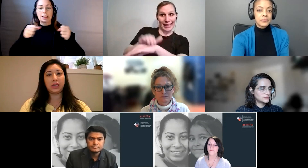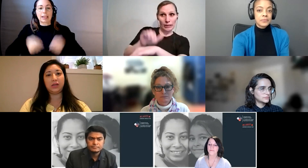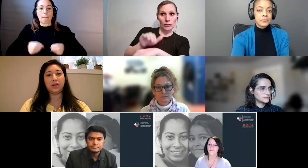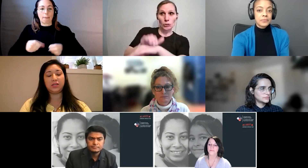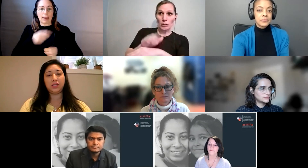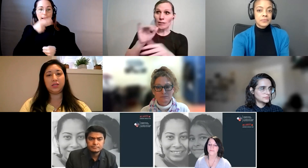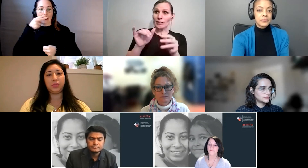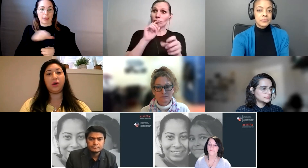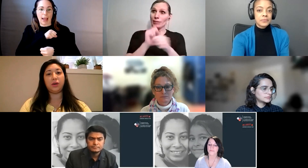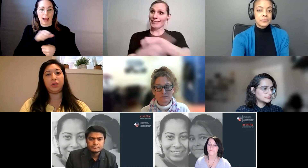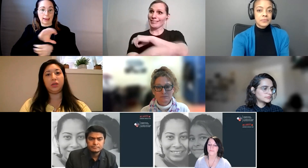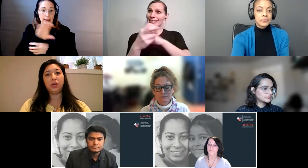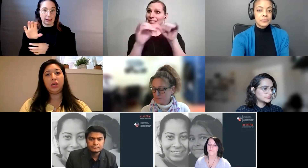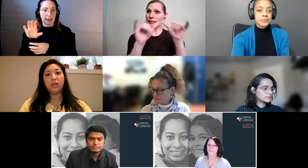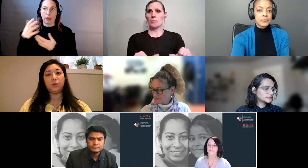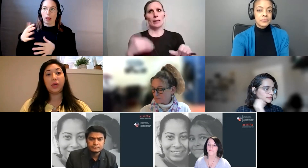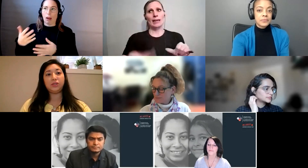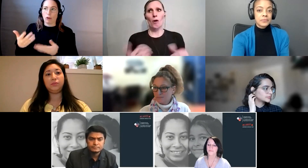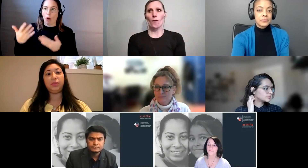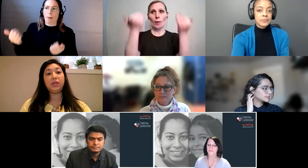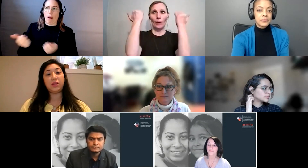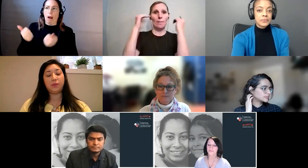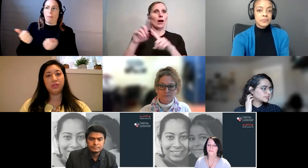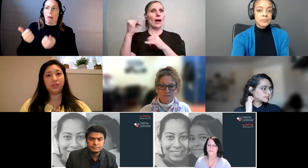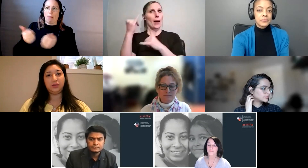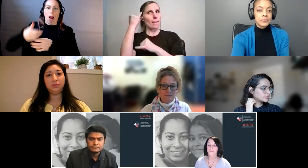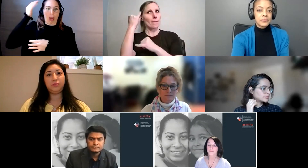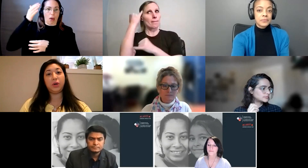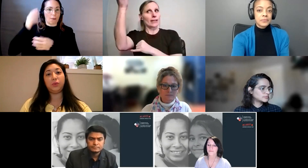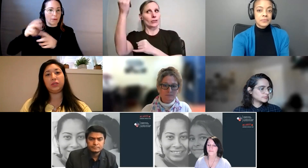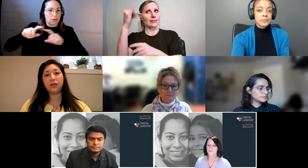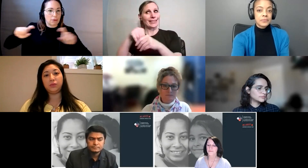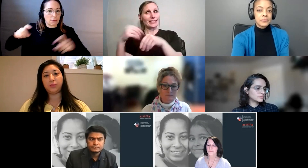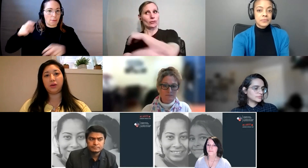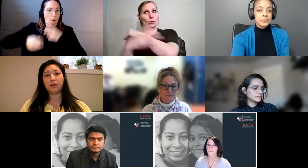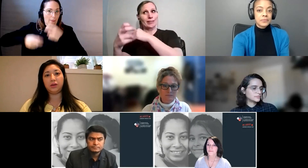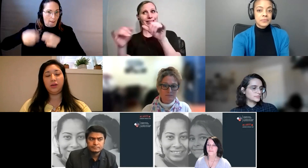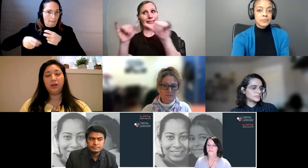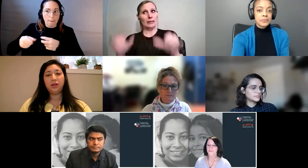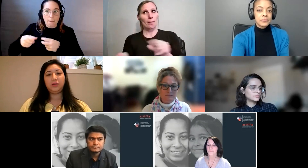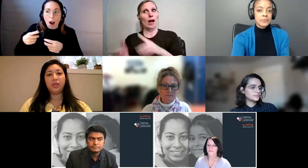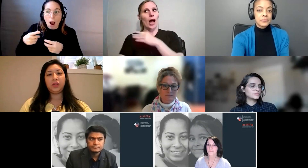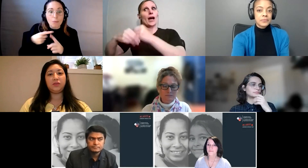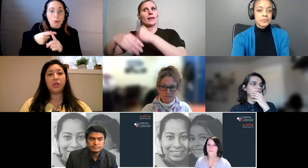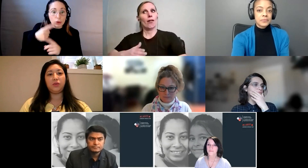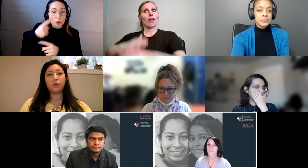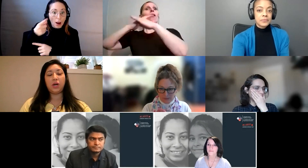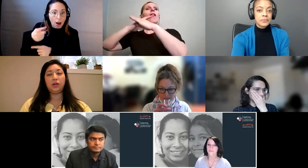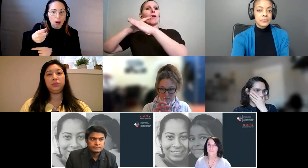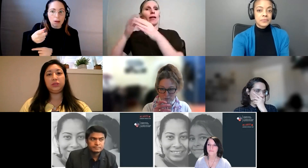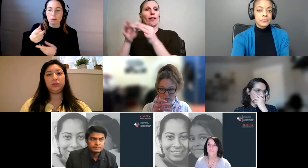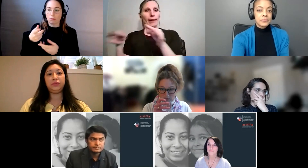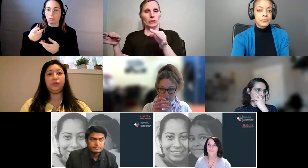est déjà surchargé avec des problèmes. Maintenant, imaginez-vous que vous avez de plus